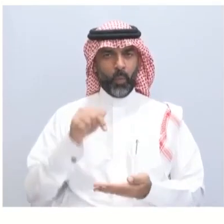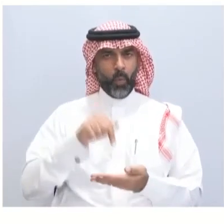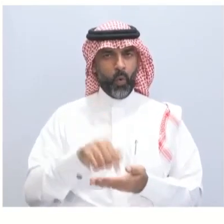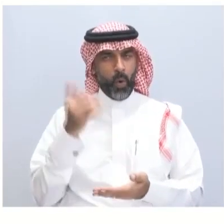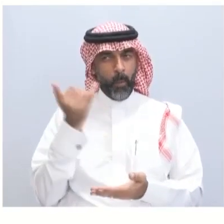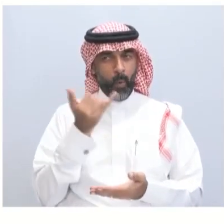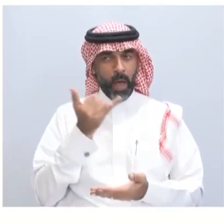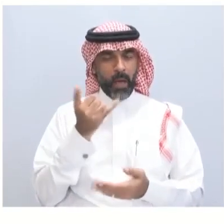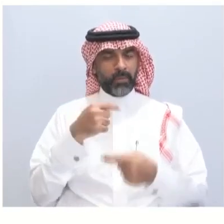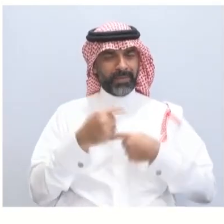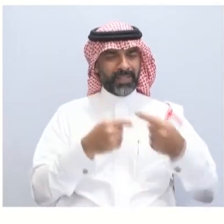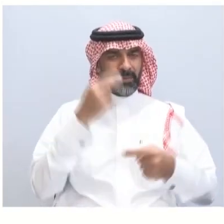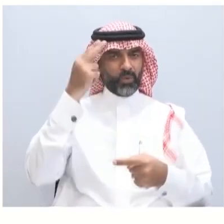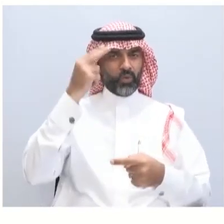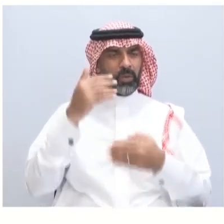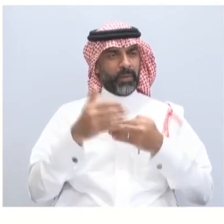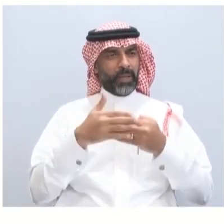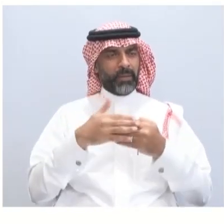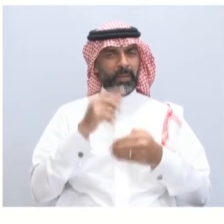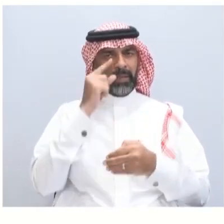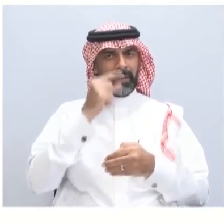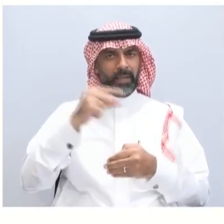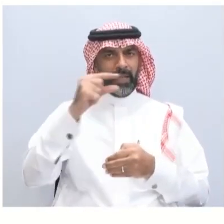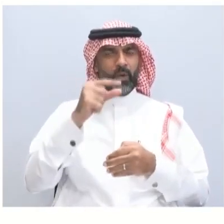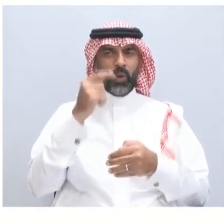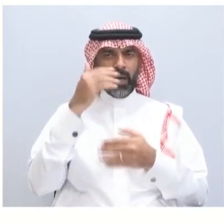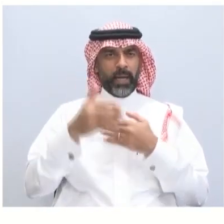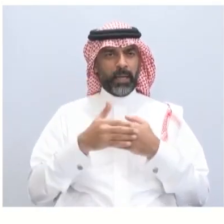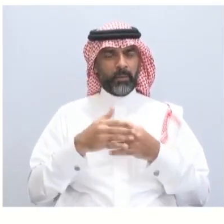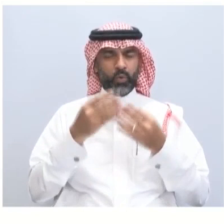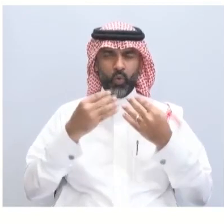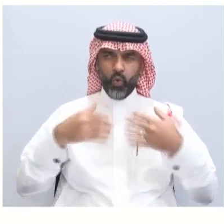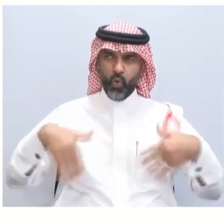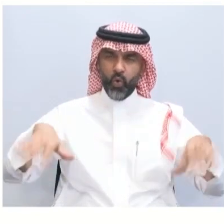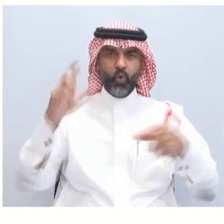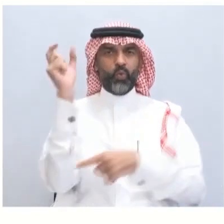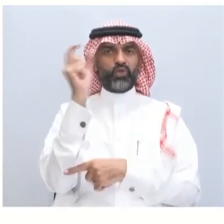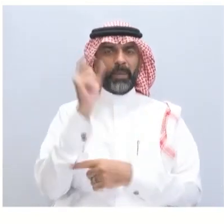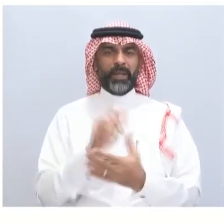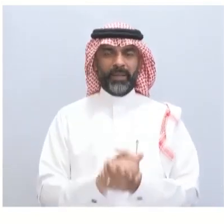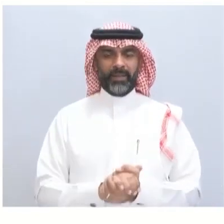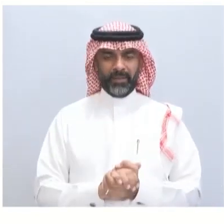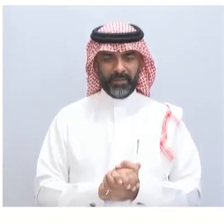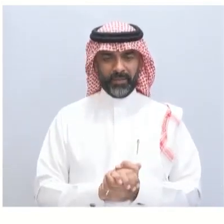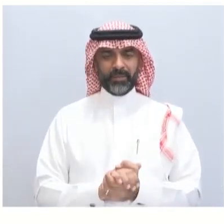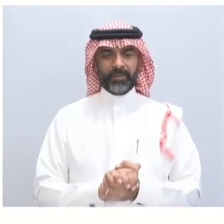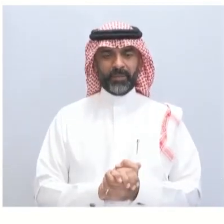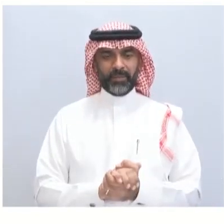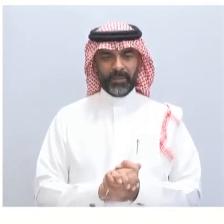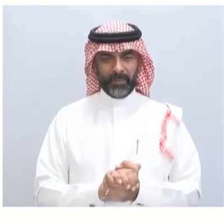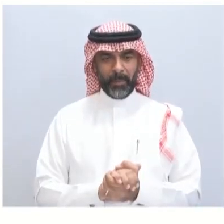من خلالها في اعمار الارضي وخدمه الديني والمقدسات والتواصل مع